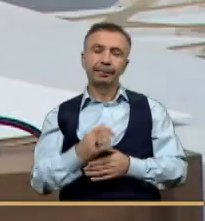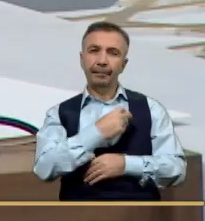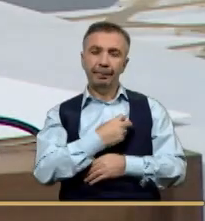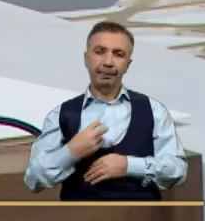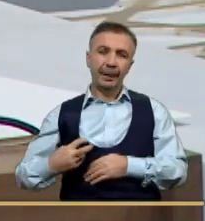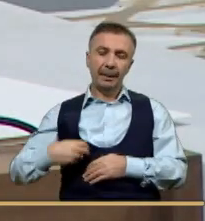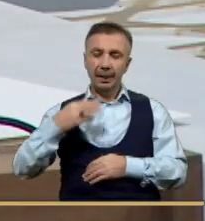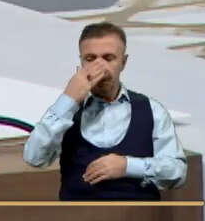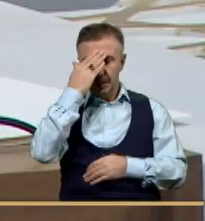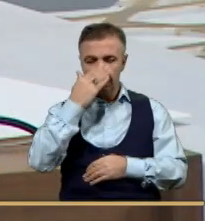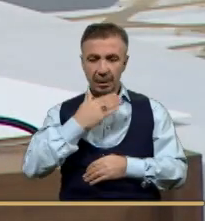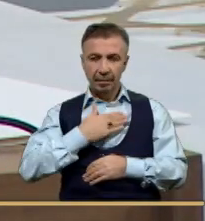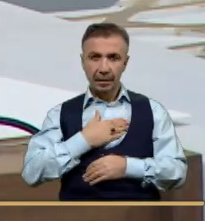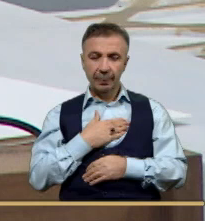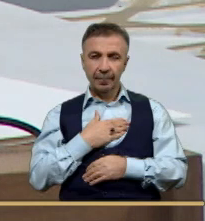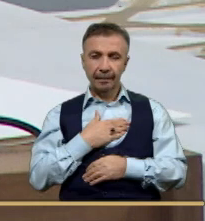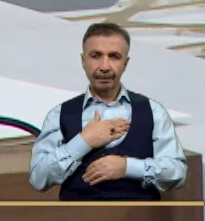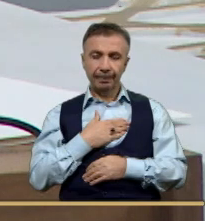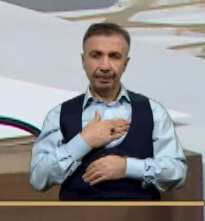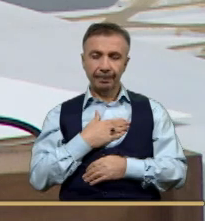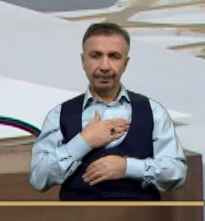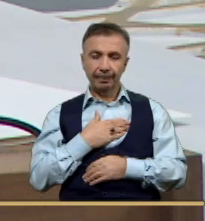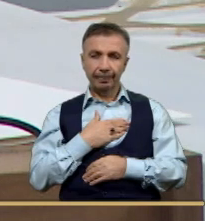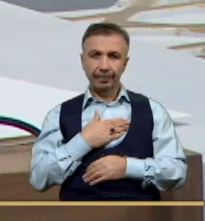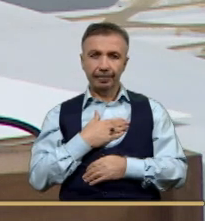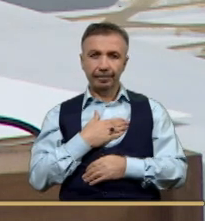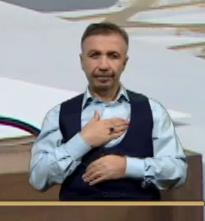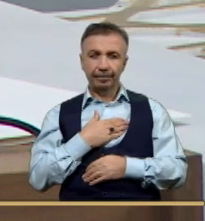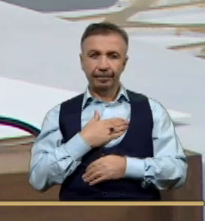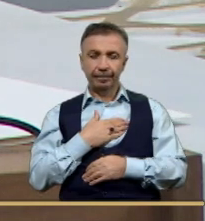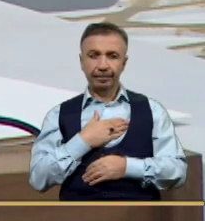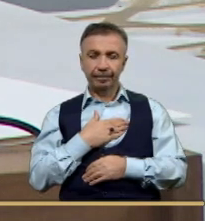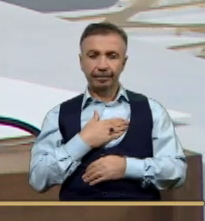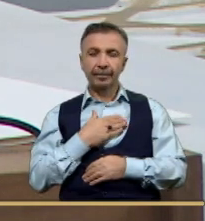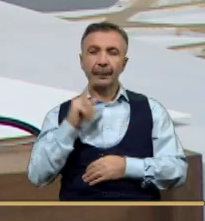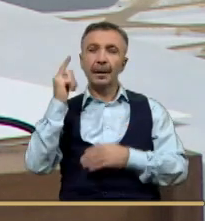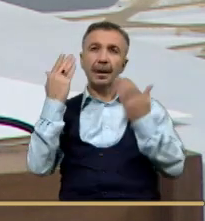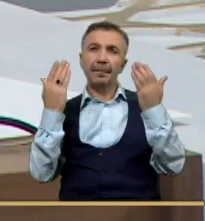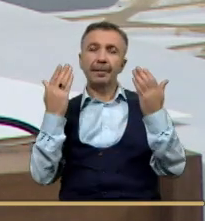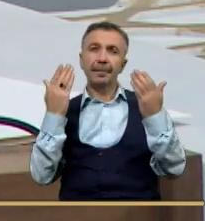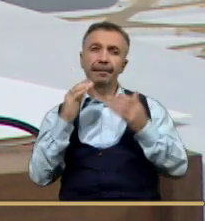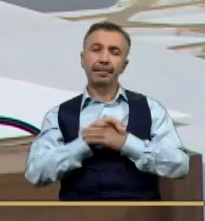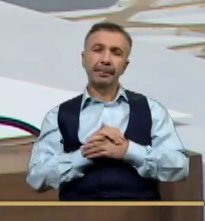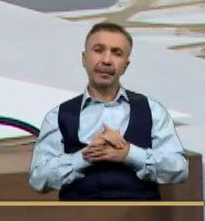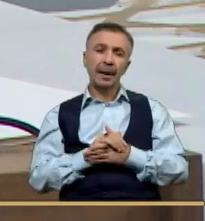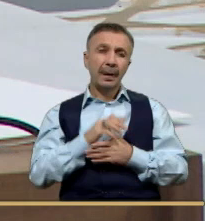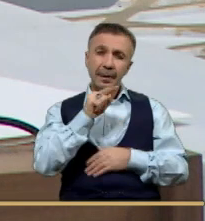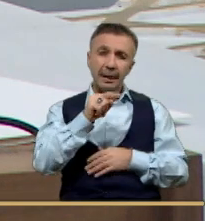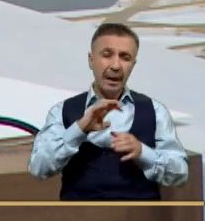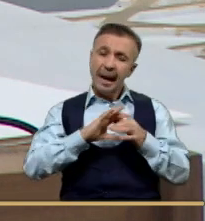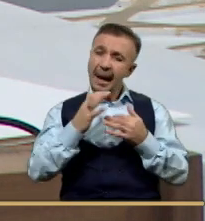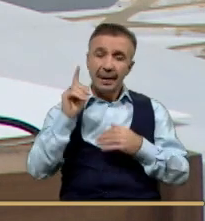Peygamberimiz Hazreti Muhammed sallallahu teala aleyhi ve sellem Efendimiz, "Ya Rabbi senden ne arzu